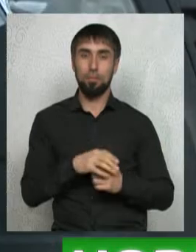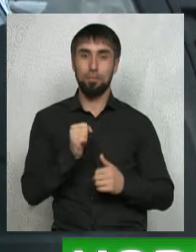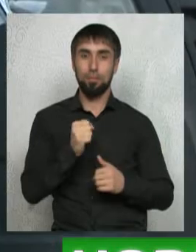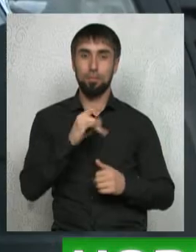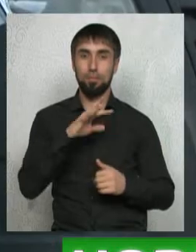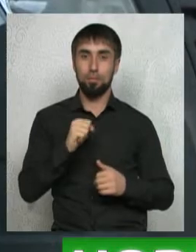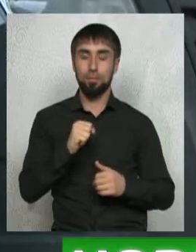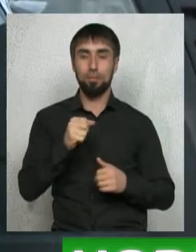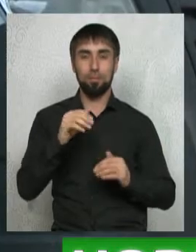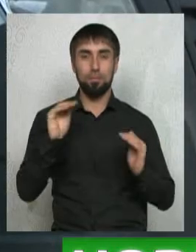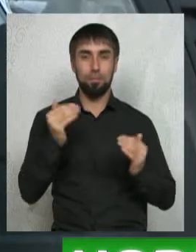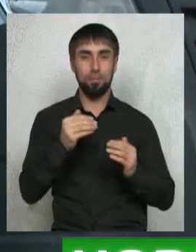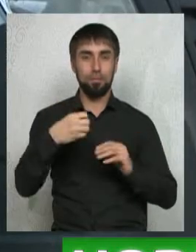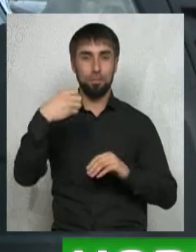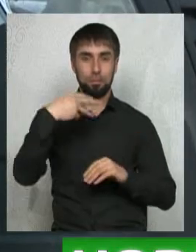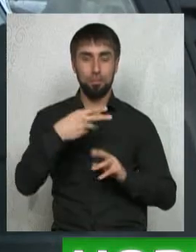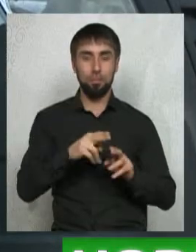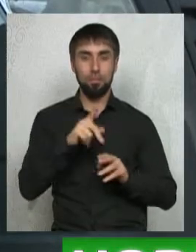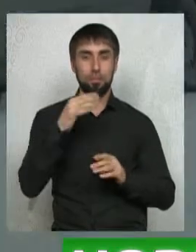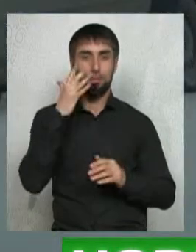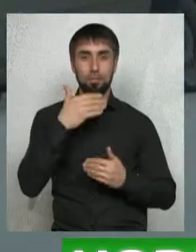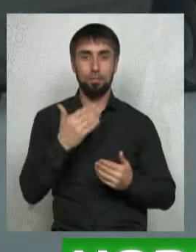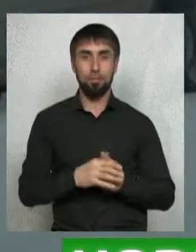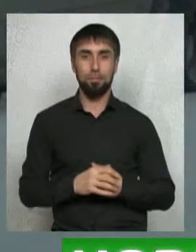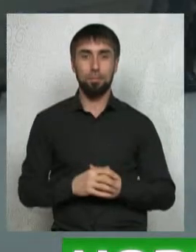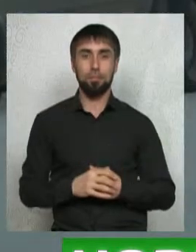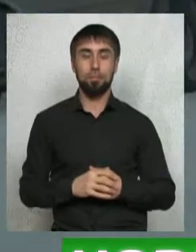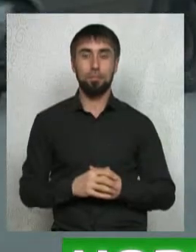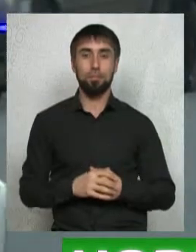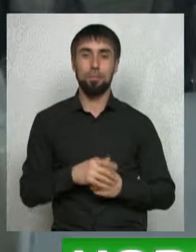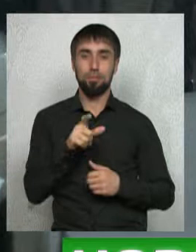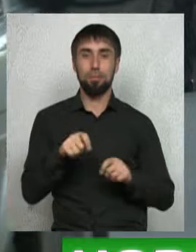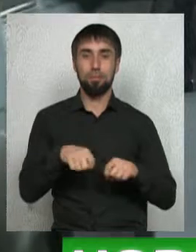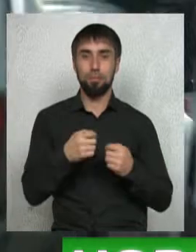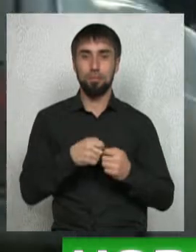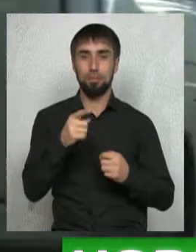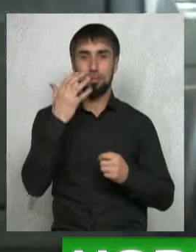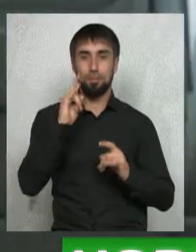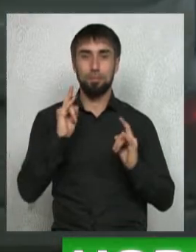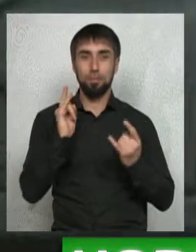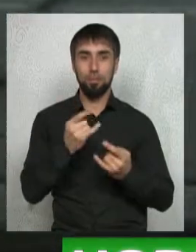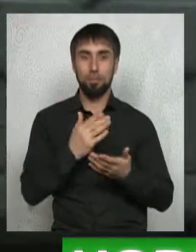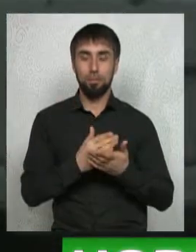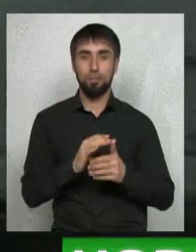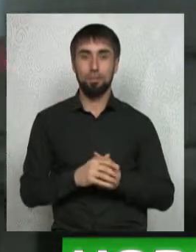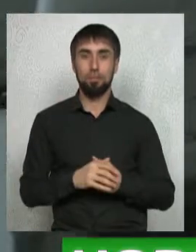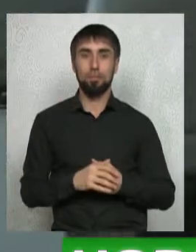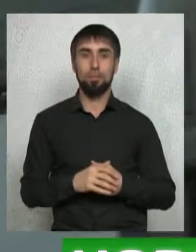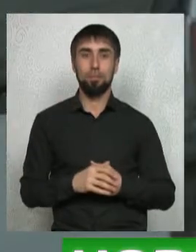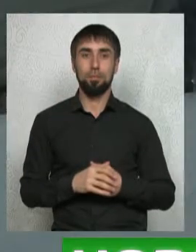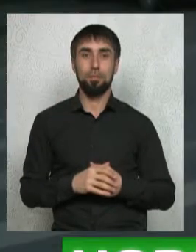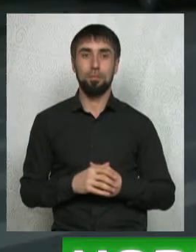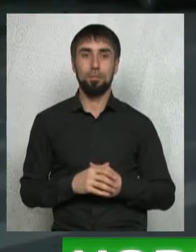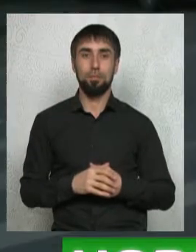то зимой понижать светопропускаемость смысла нет. Нарушает дерево, лобовое, пленки, ладно, нас. Во имя безопасности,